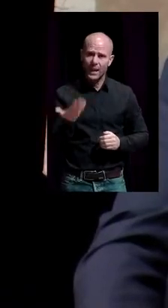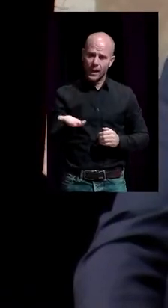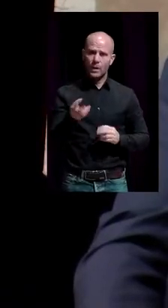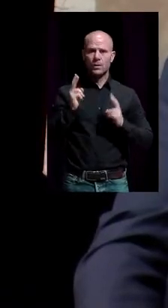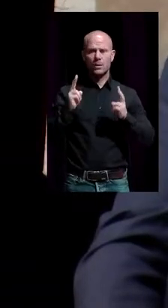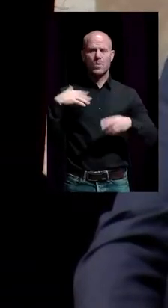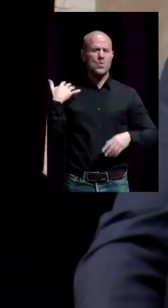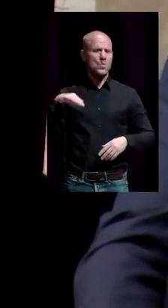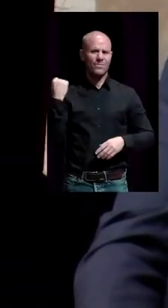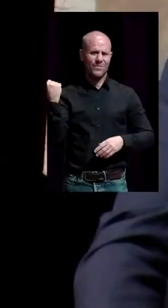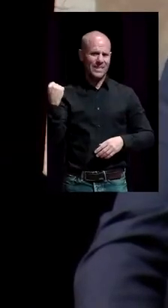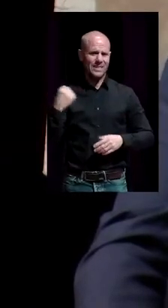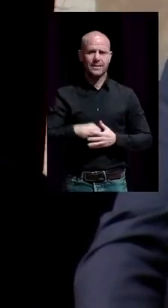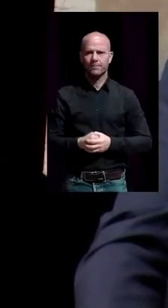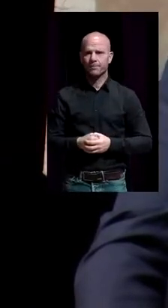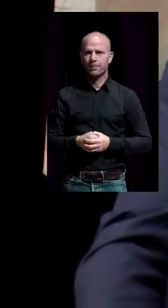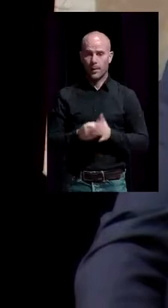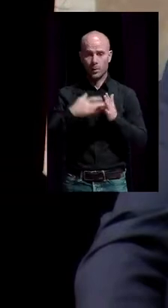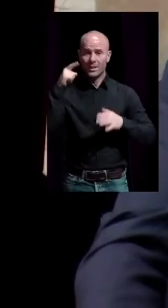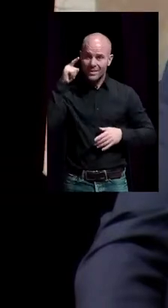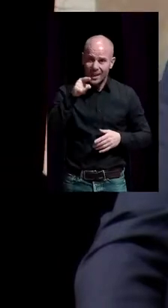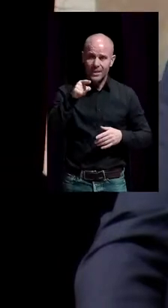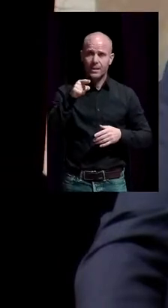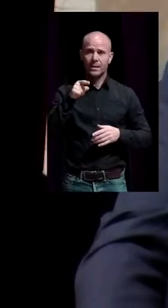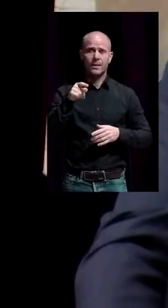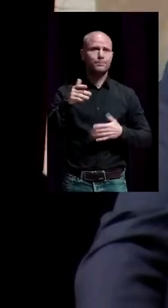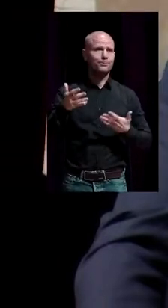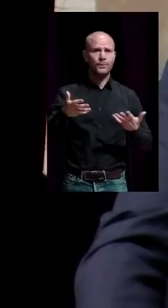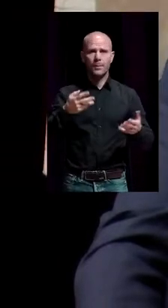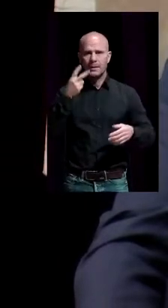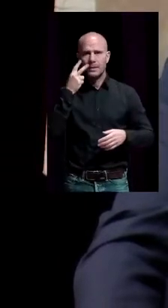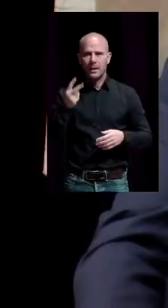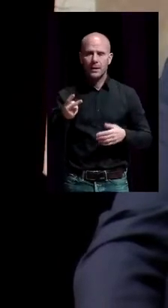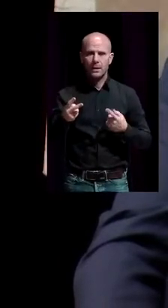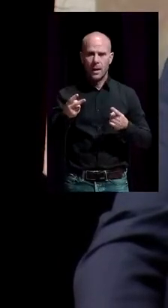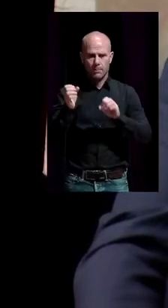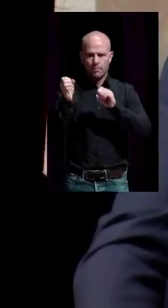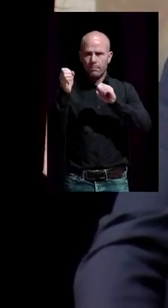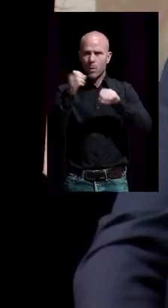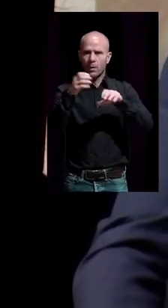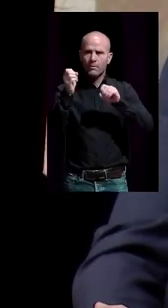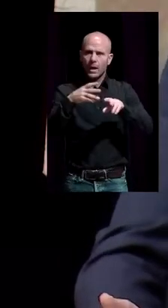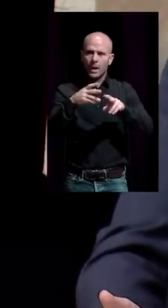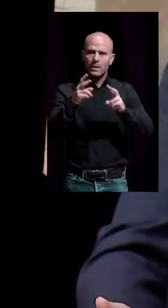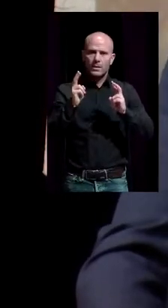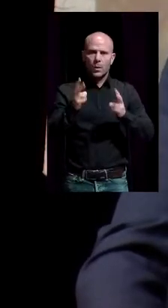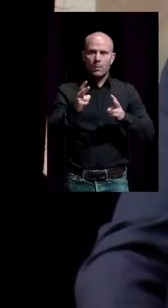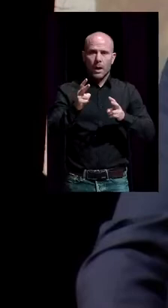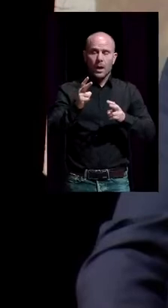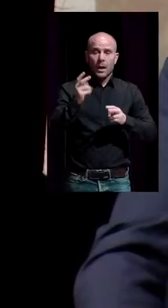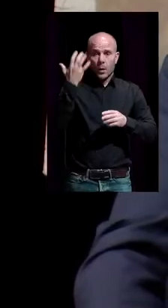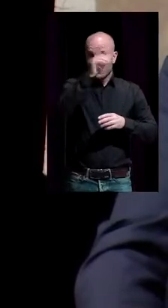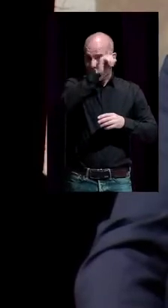så jätteviktigt. För det är ju där man ser att man påverkar det som också kronprinsessen tog